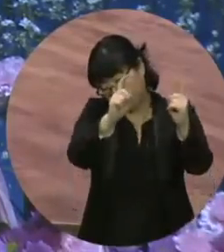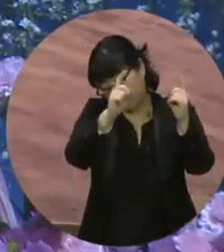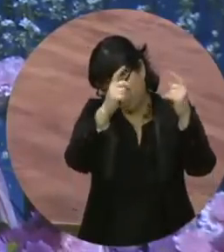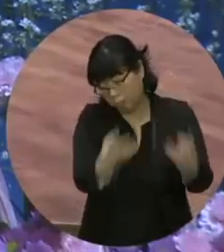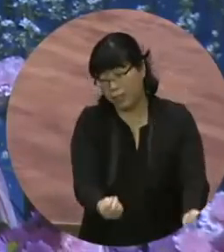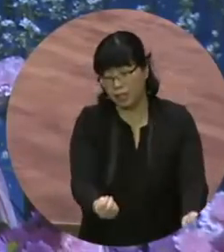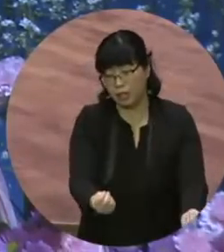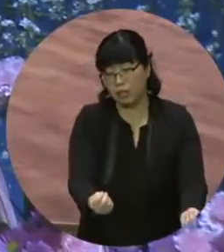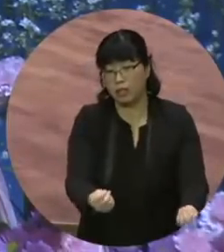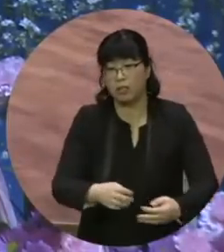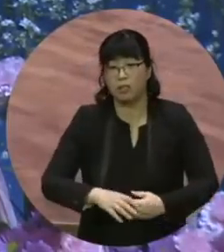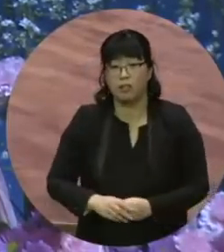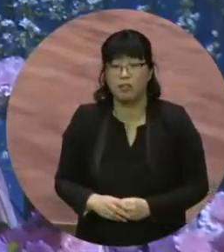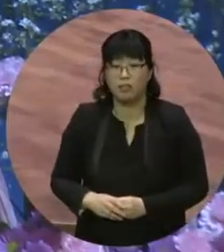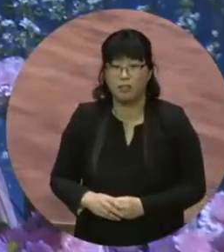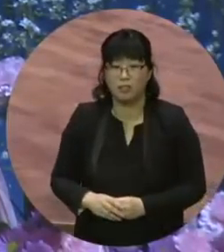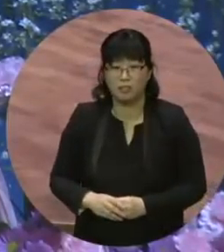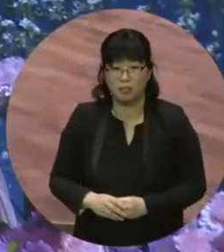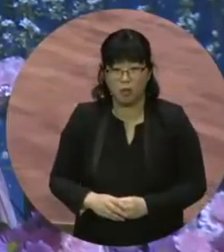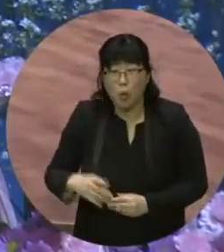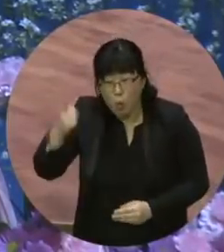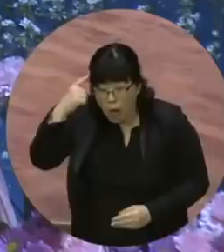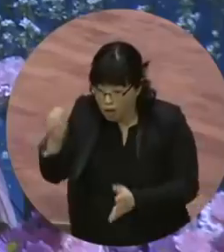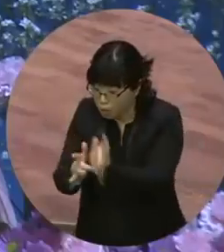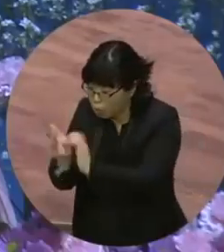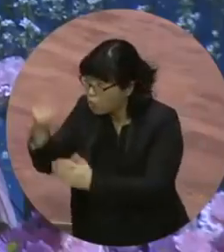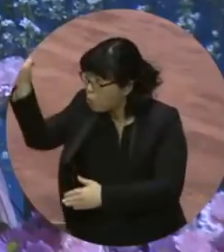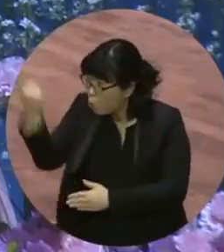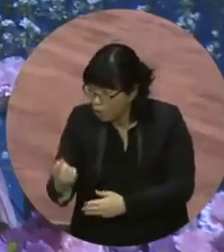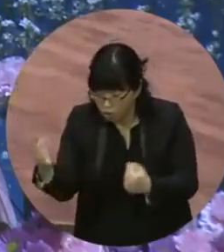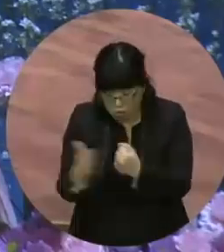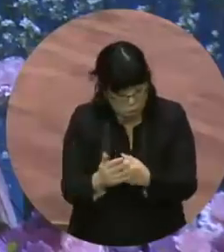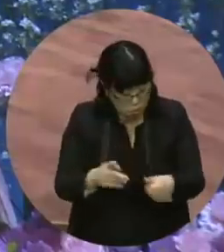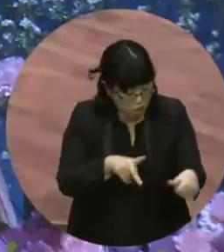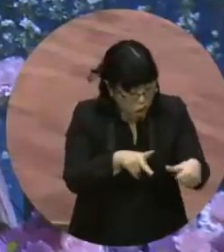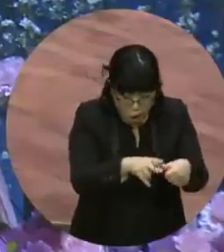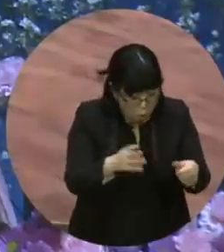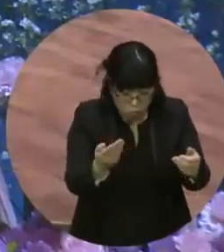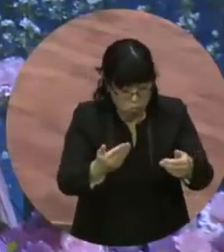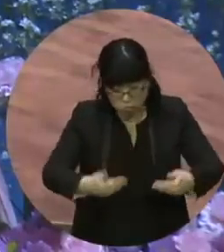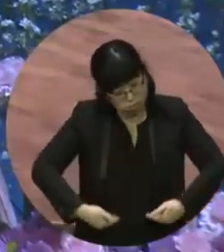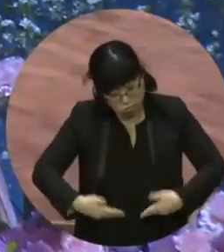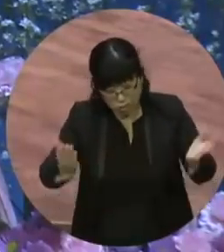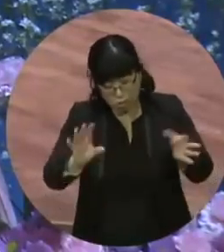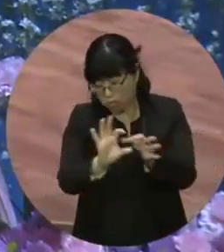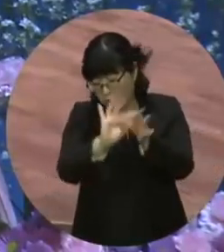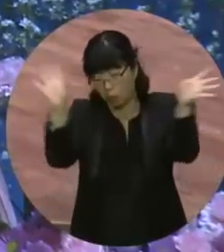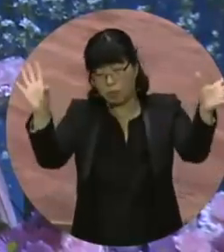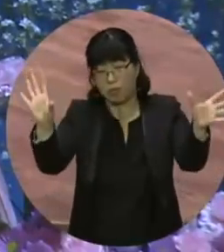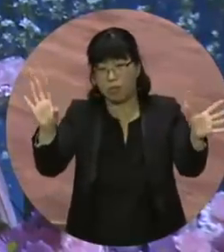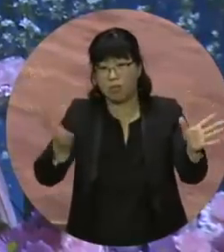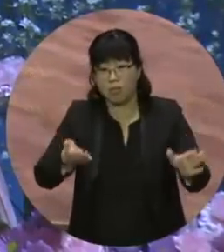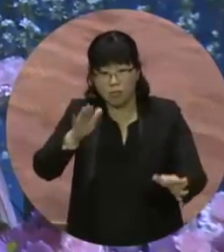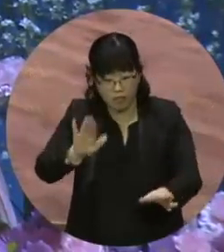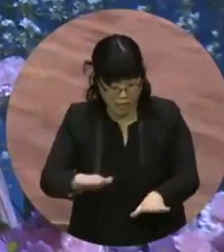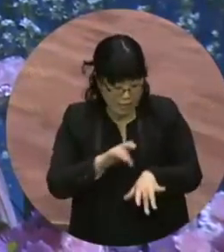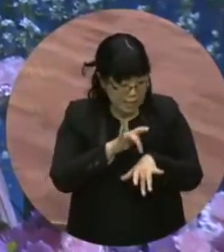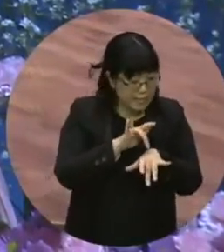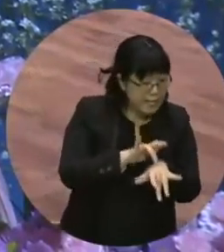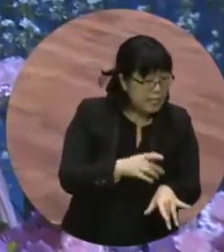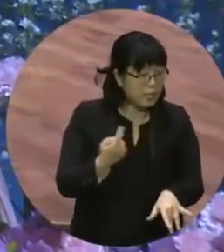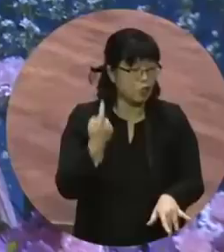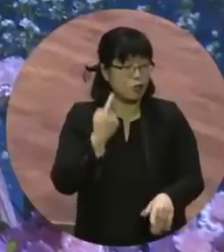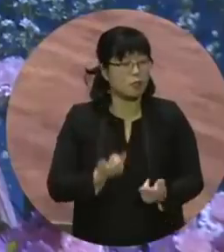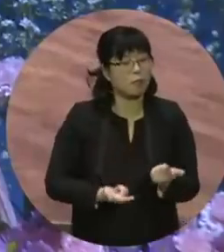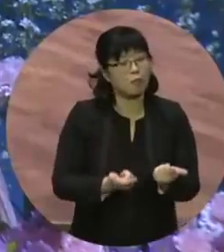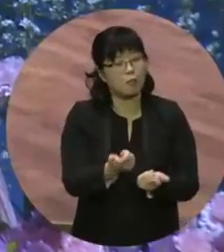사단은요, 꼭 본질을 흐리게 만들어요. 본질을 흐리게 막 헷갈리게 만들어요. 사람들의 관심을 집중시키려고